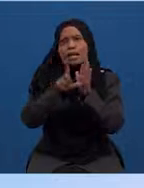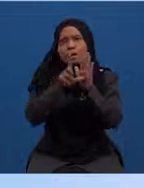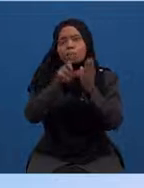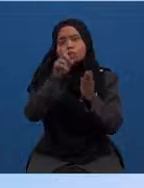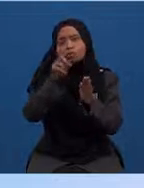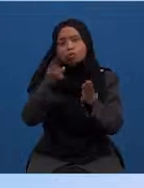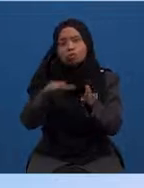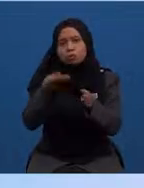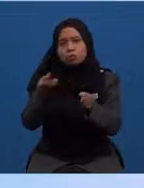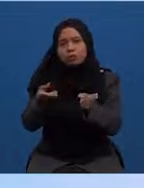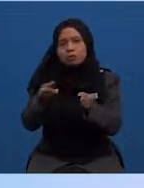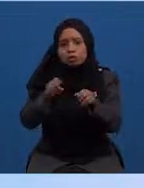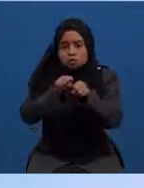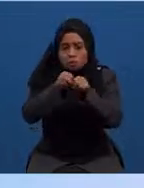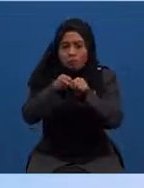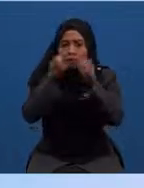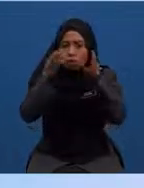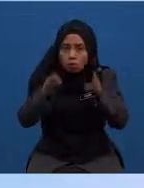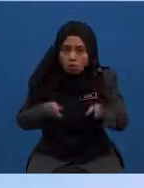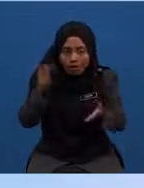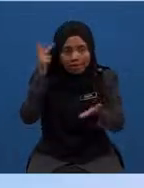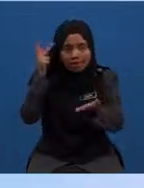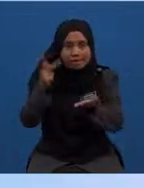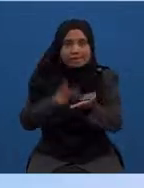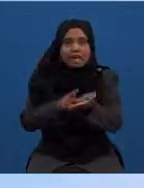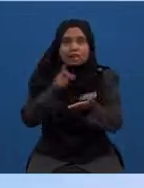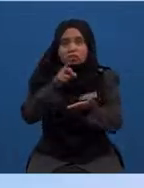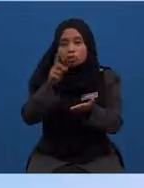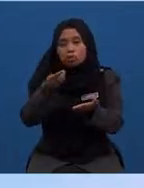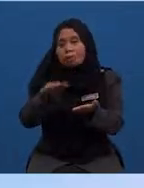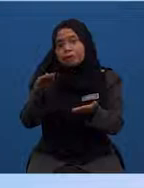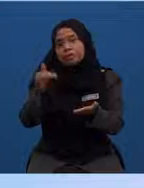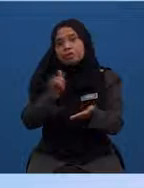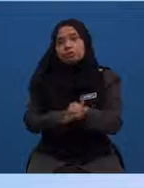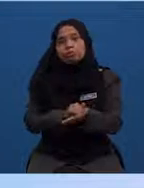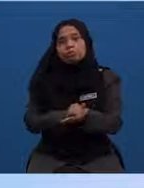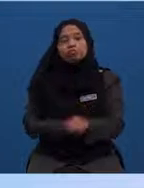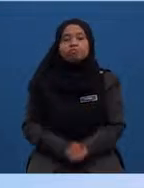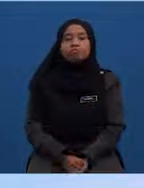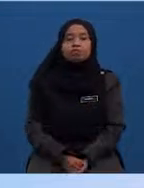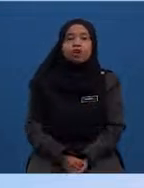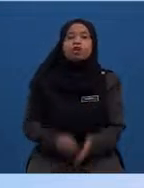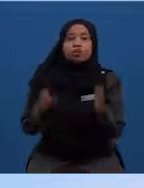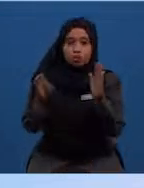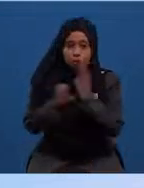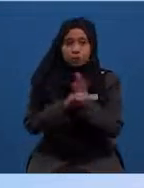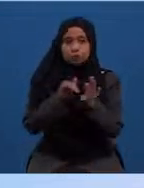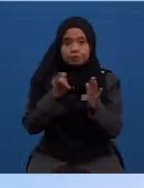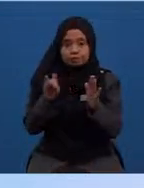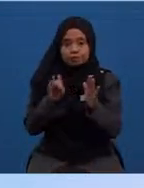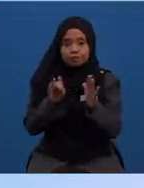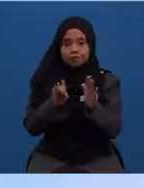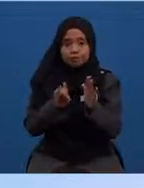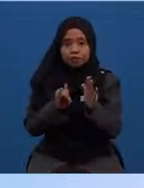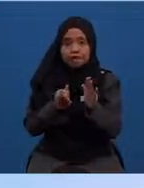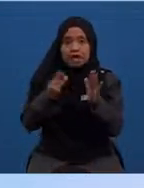sesuatu benda supaya orang mengenali sesuatu benda tersebut. Sebagai contoh,